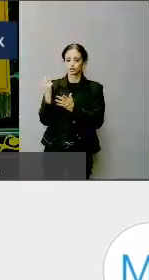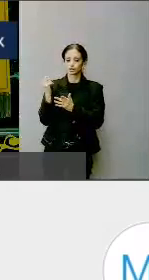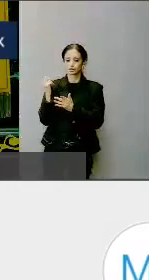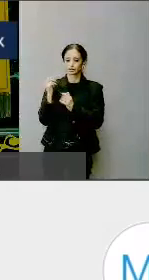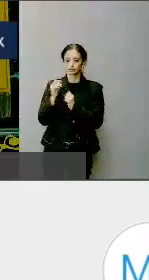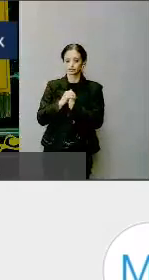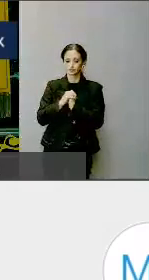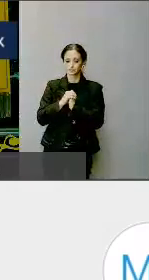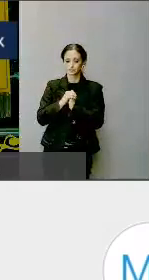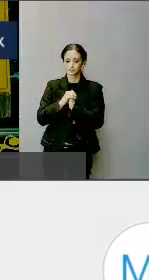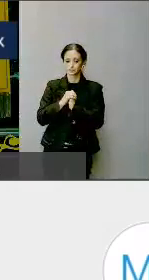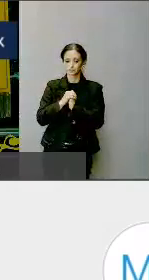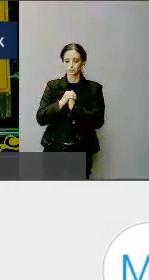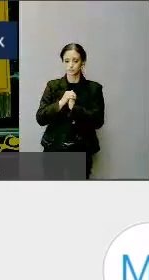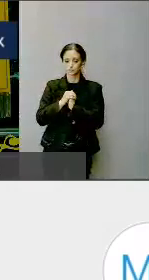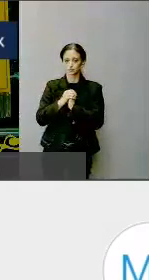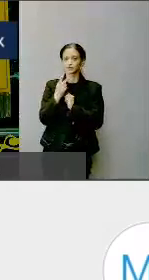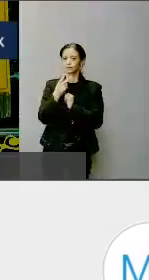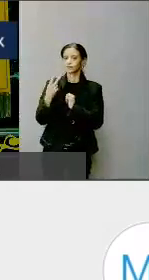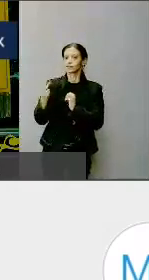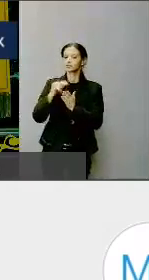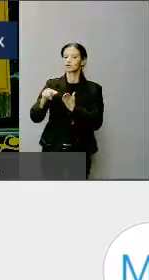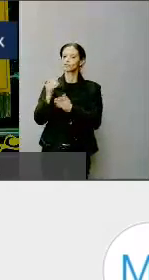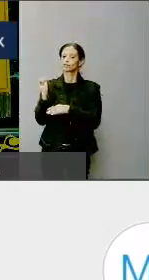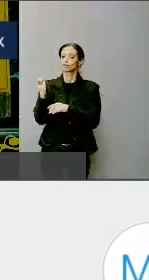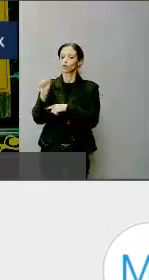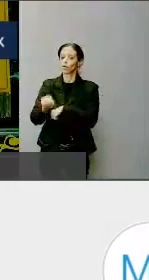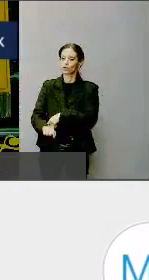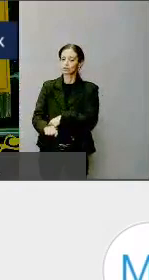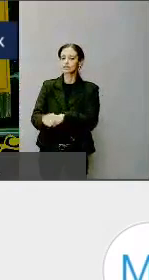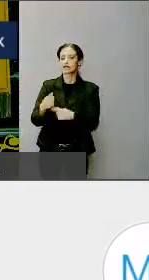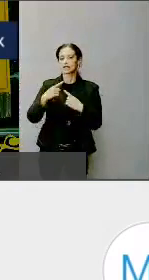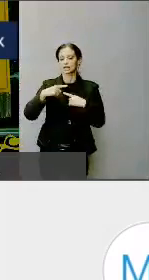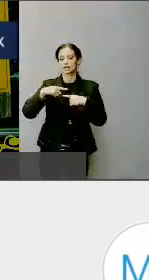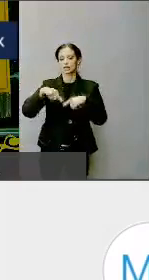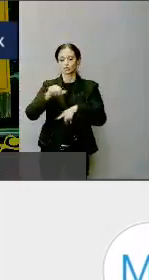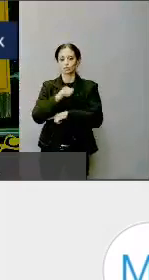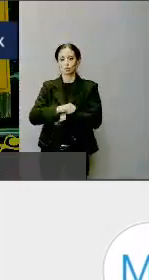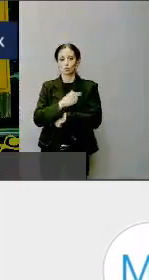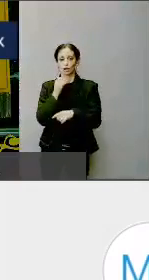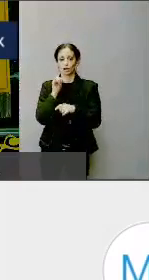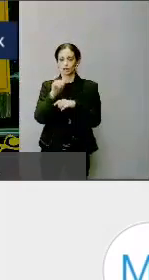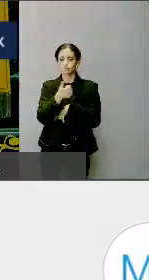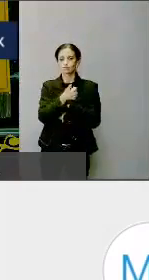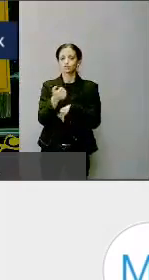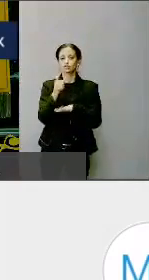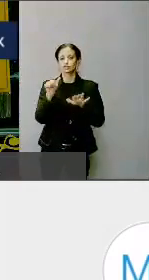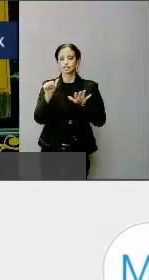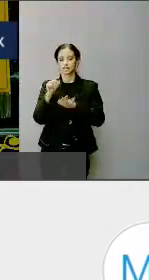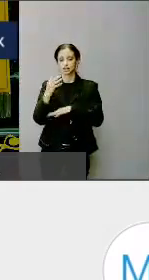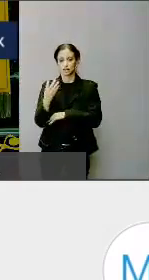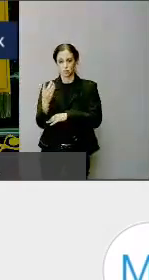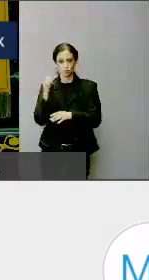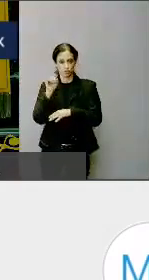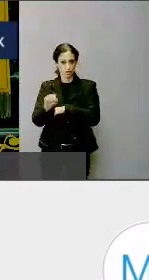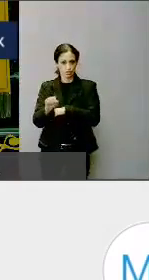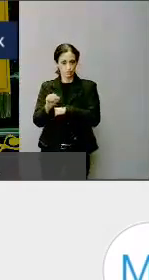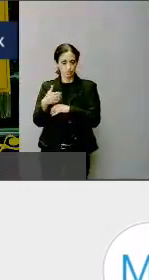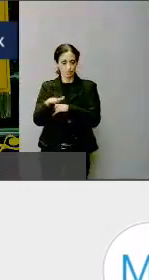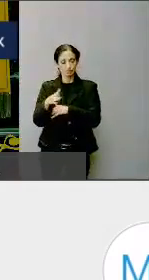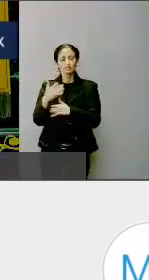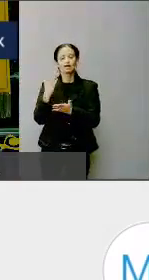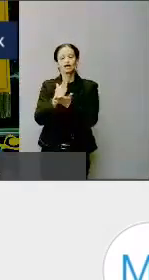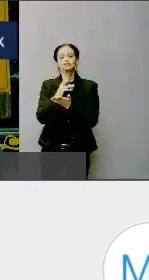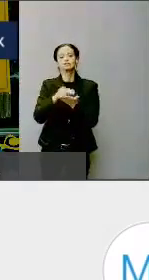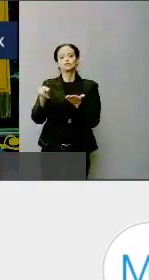22 voti contrari il consiglio comunale respinge il numero 164 in votazione ora l'emendamento